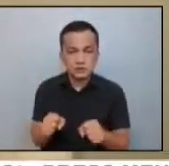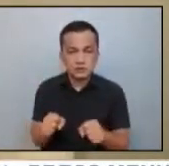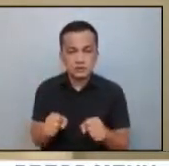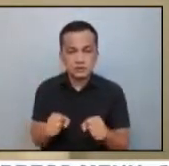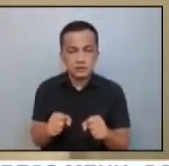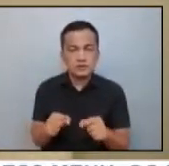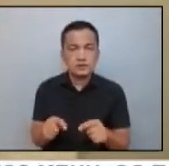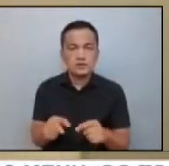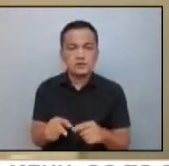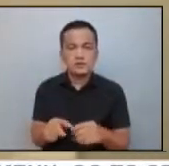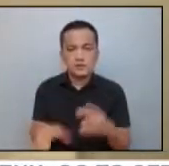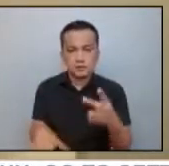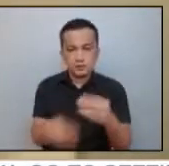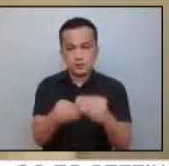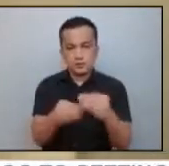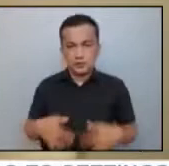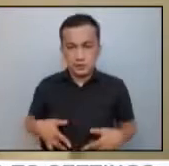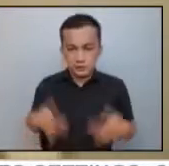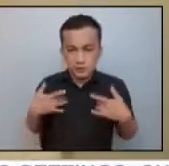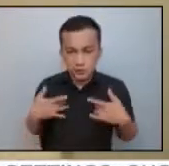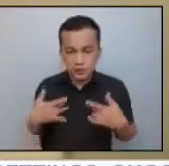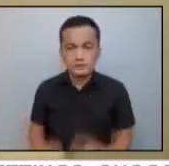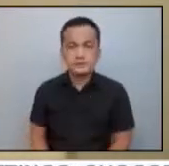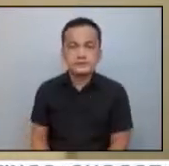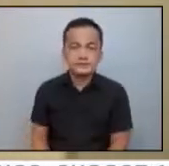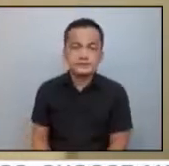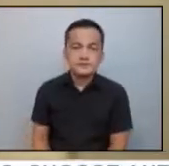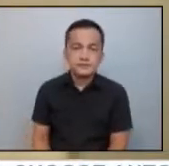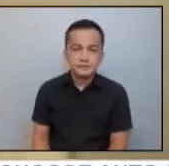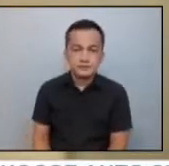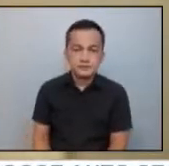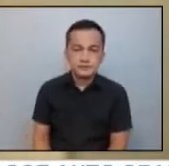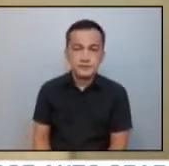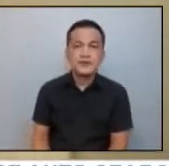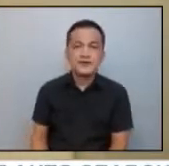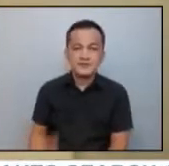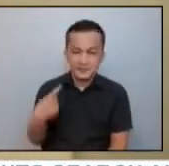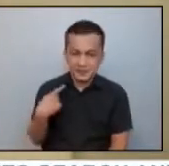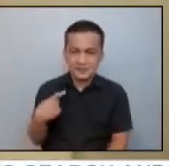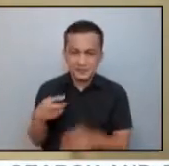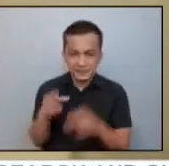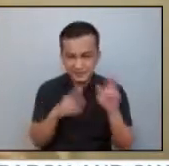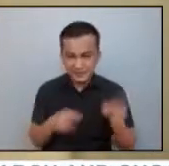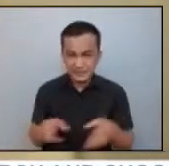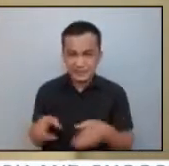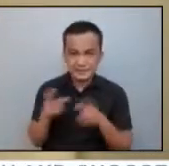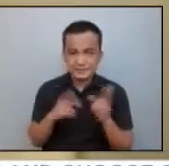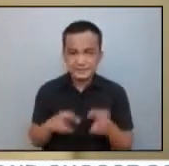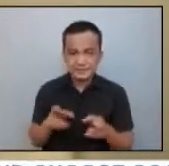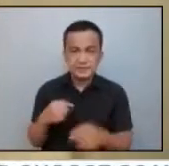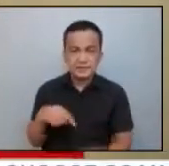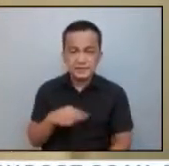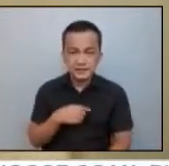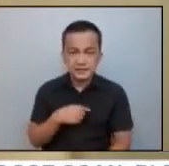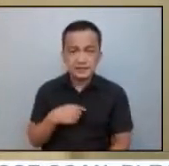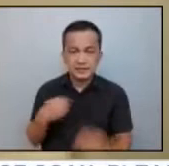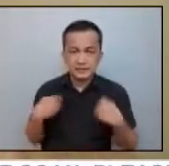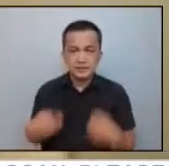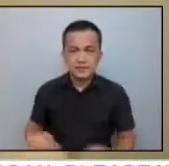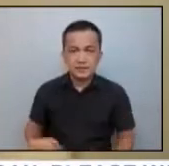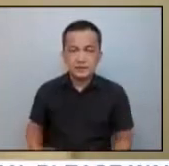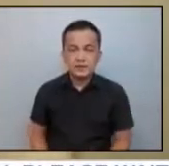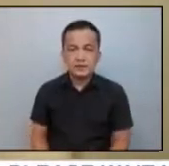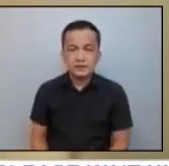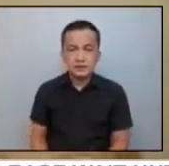ng buhay, no. Meron din po tayong recycle sa atin pong katawan, no? Imbis po na